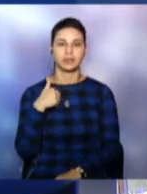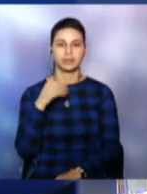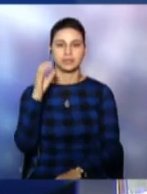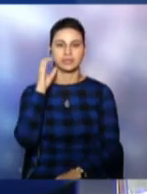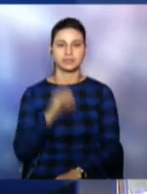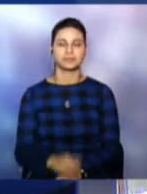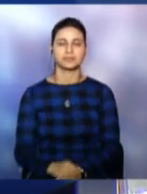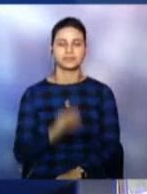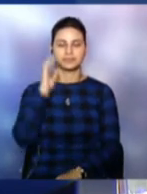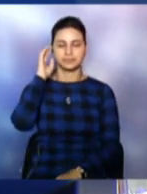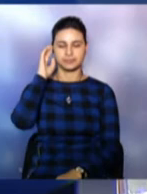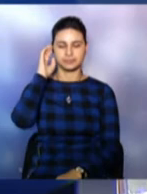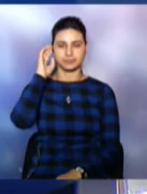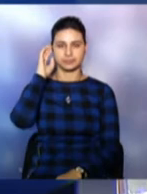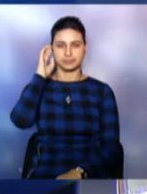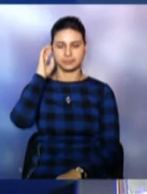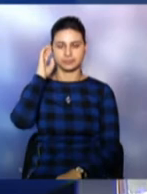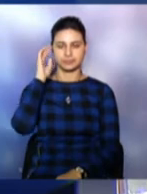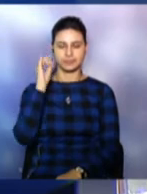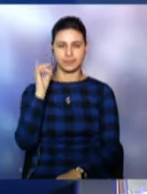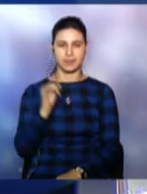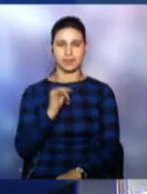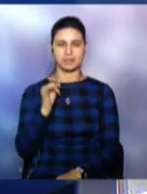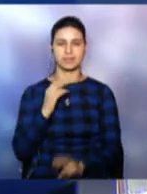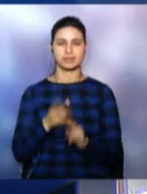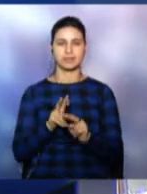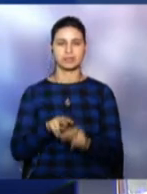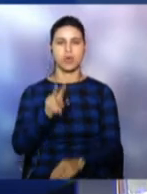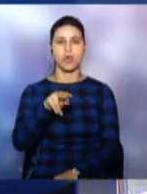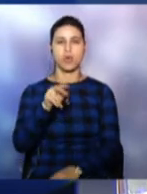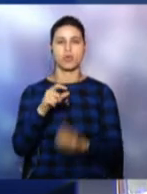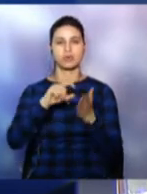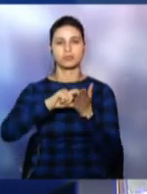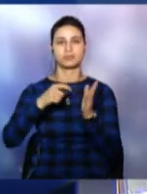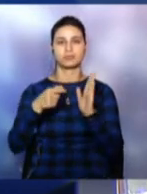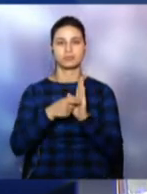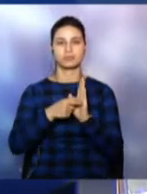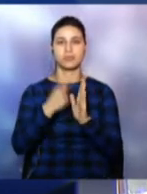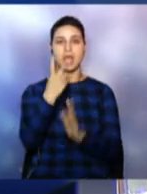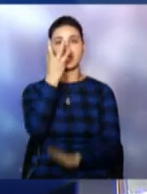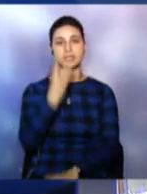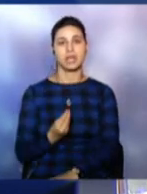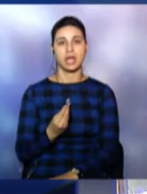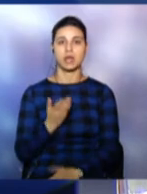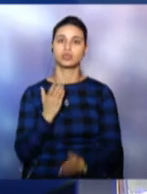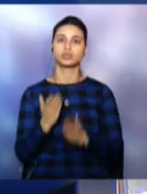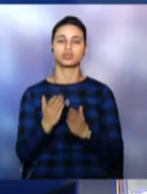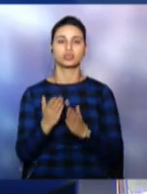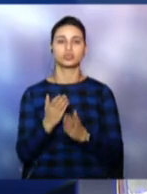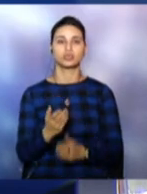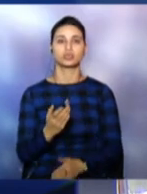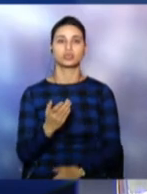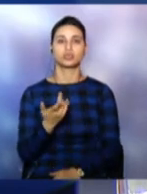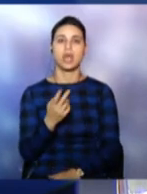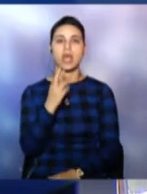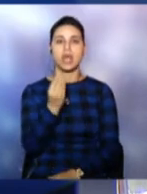გისმენთ. გამარჯობა. აი გაინტერესებს ეს ორი ნატეხი, ერთი დღის მთლიან დღის დოზა არის თუ ერთ